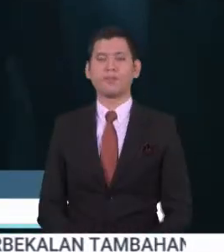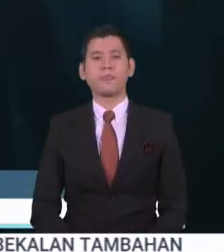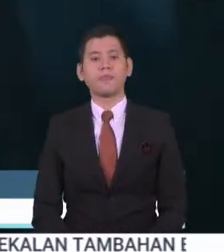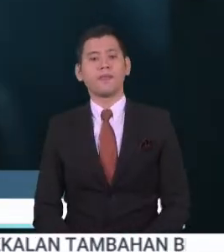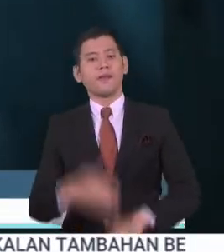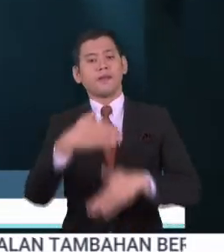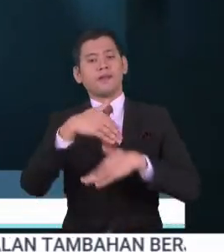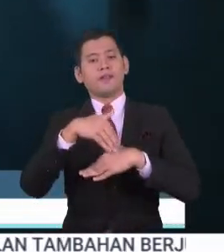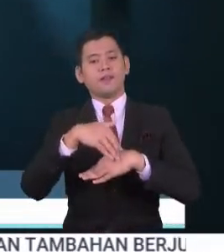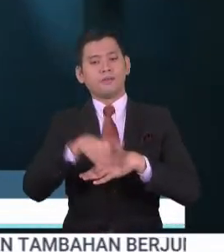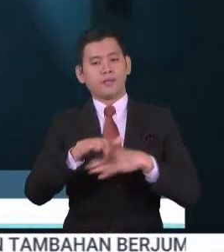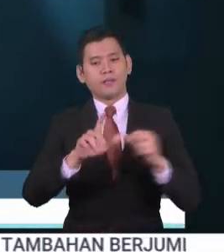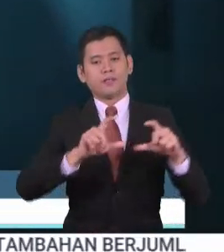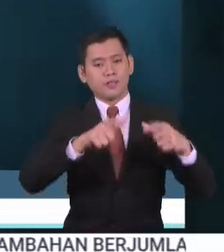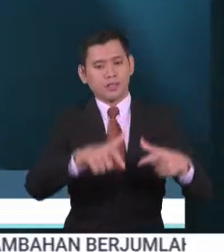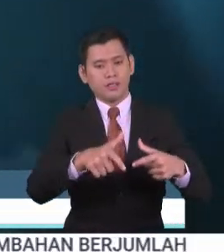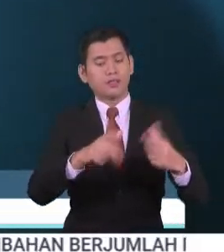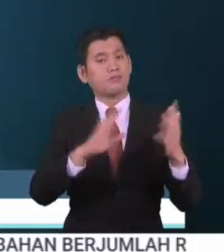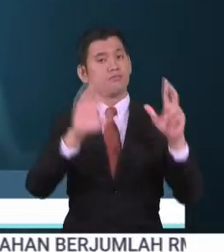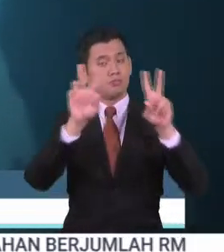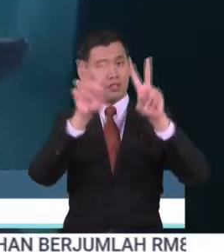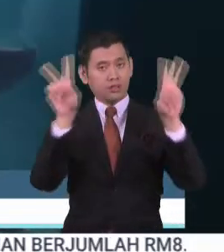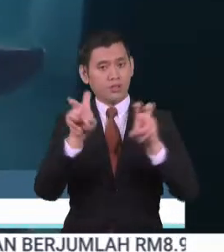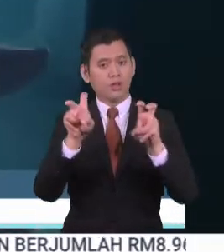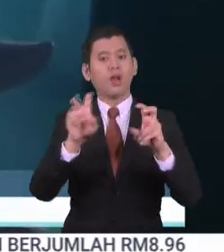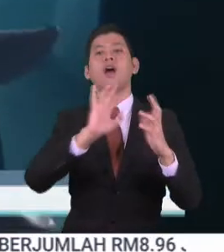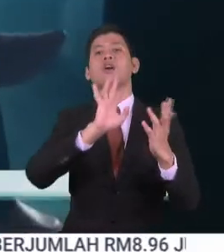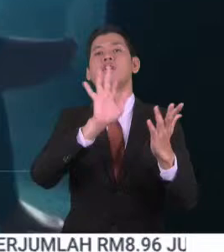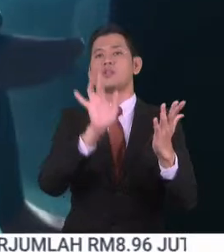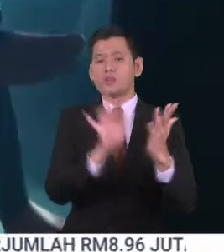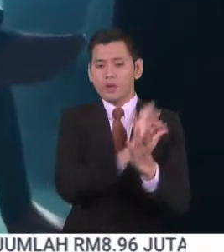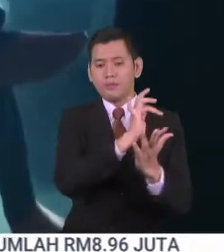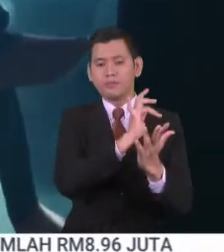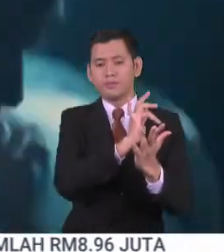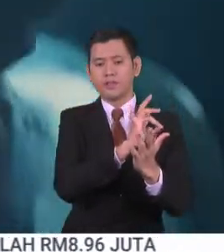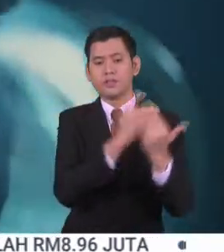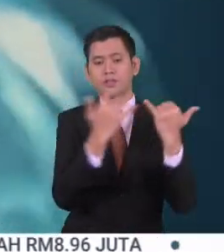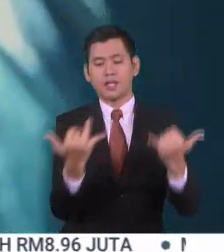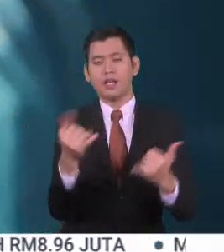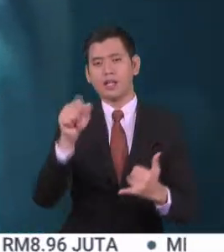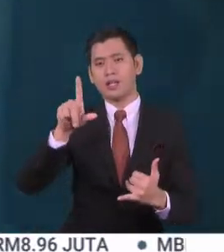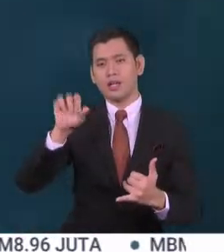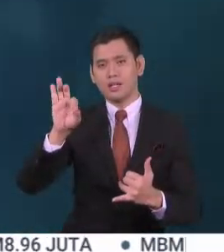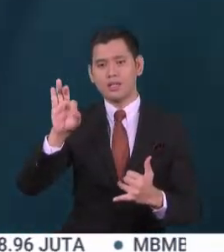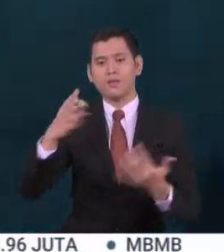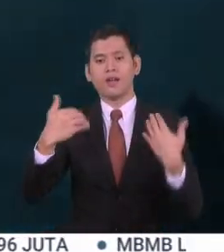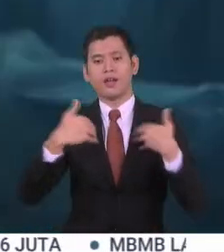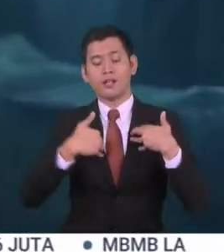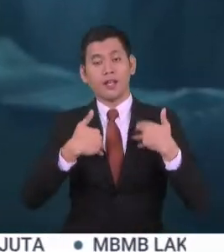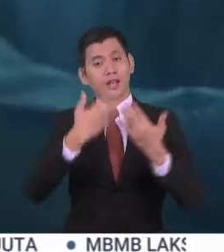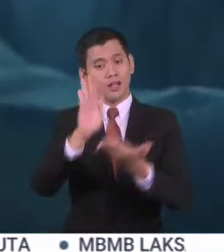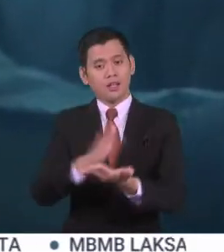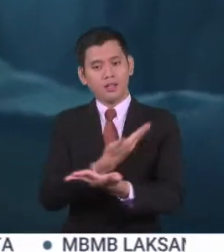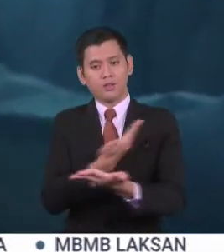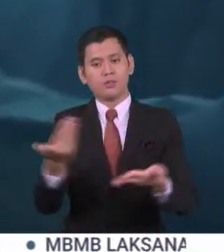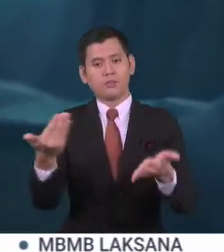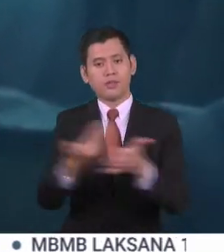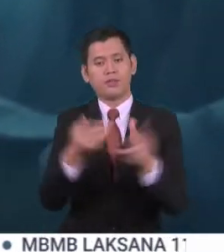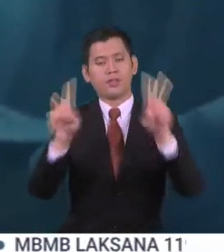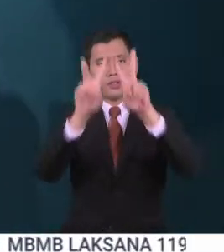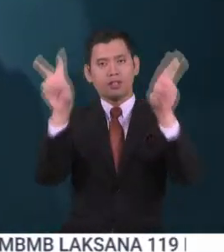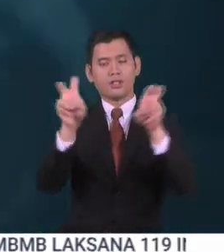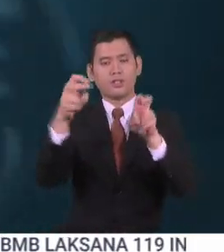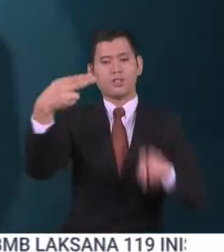Selepas single bertajuk Swipe menjadi hangat dalam industri muzik, kini Alif tampil dengan single terbaru Hit. Hit beri